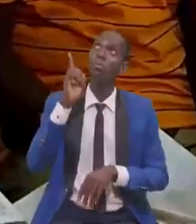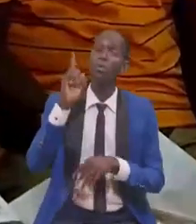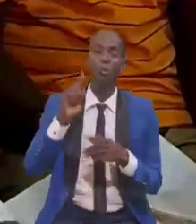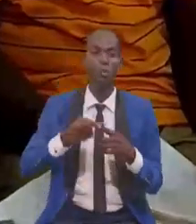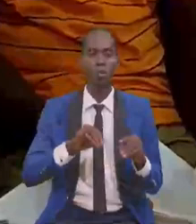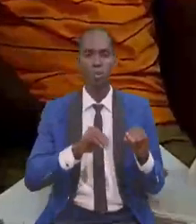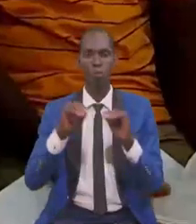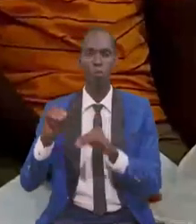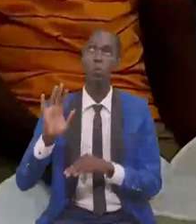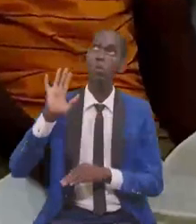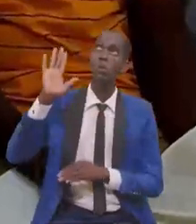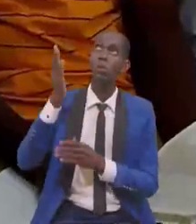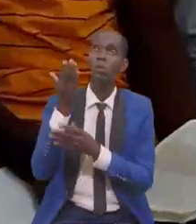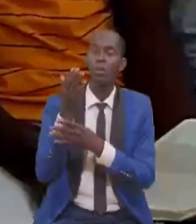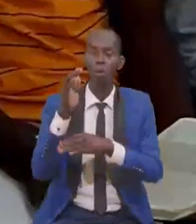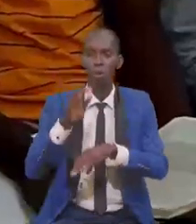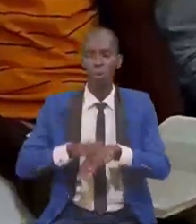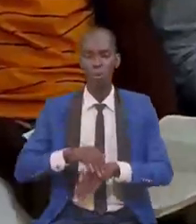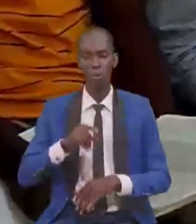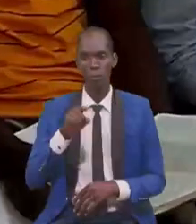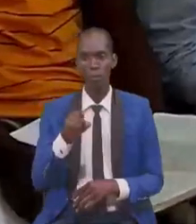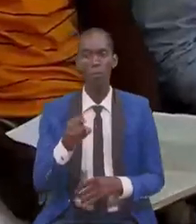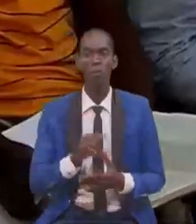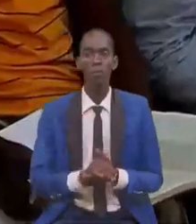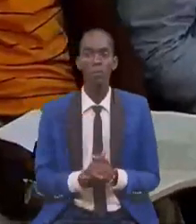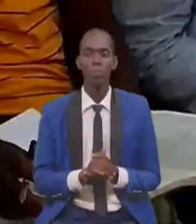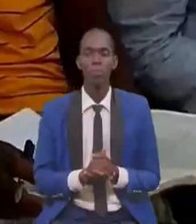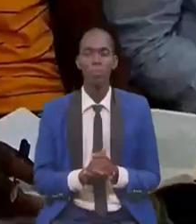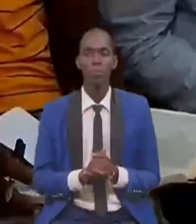lui imposer les mains.